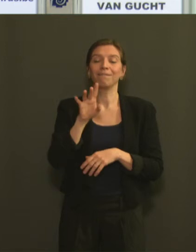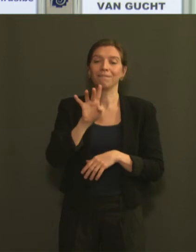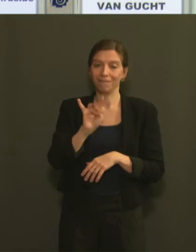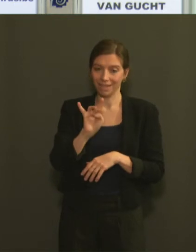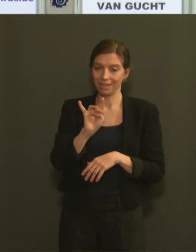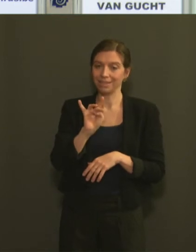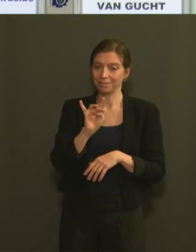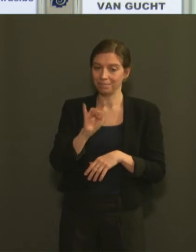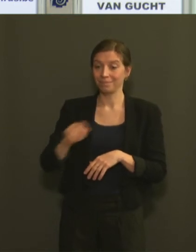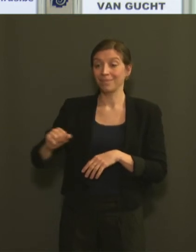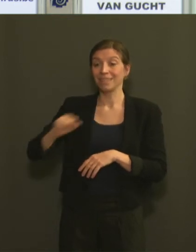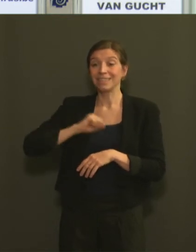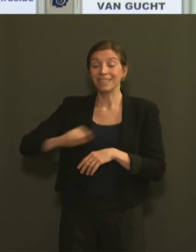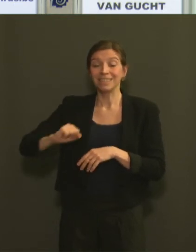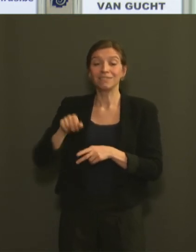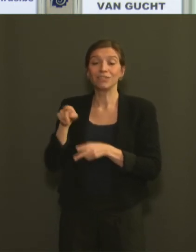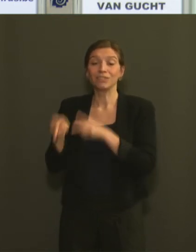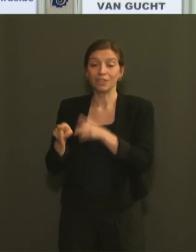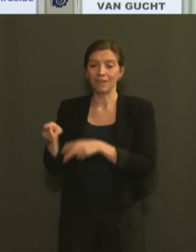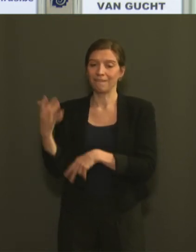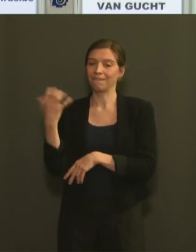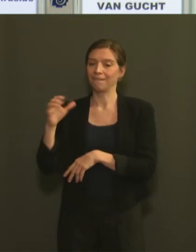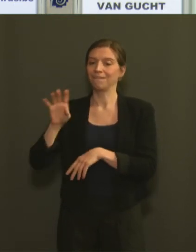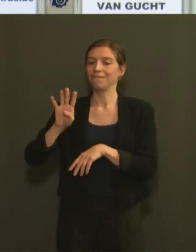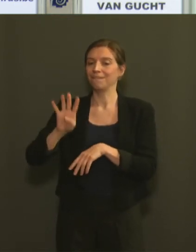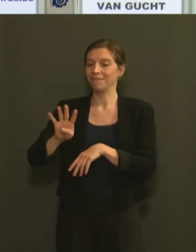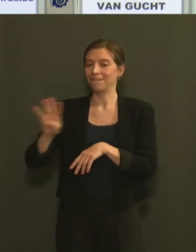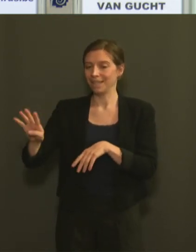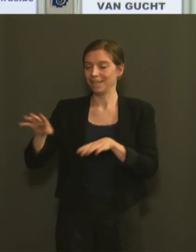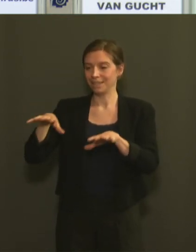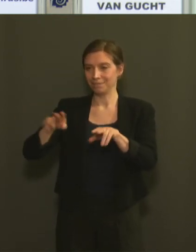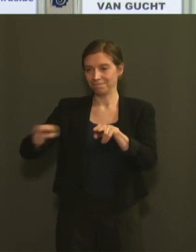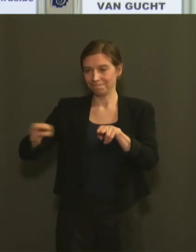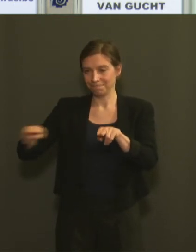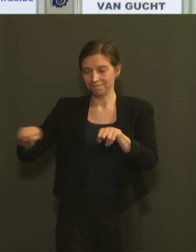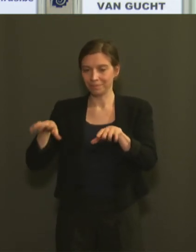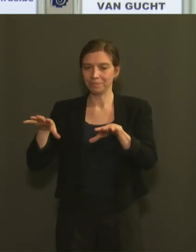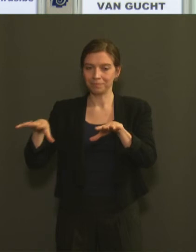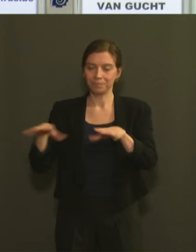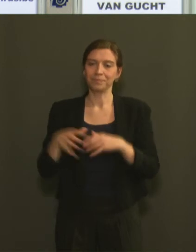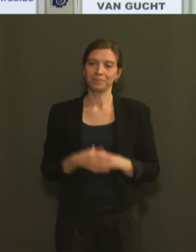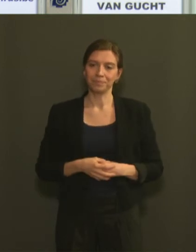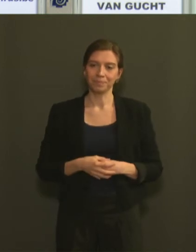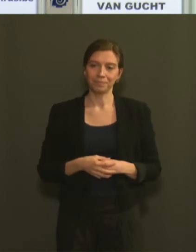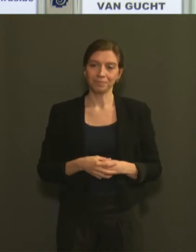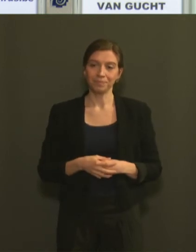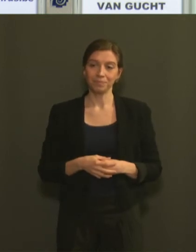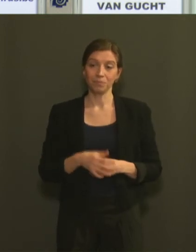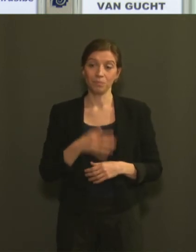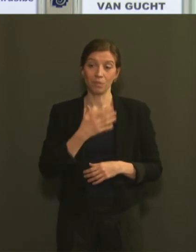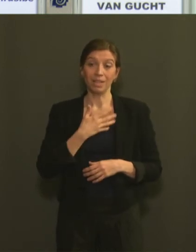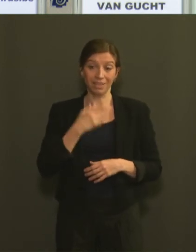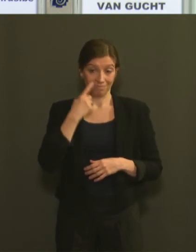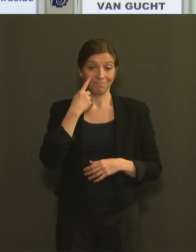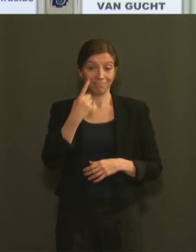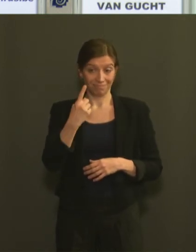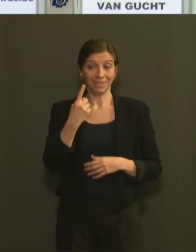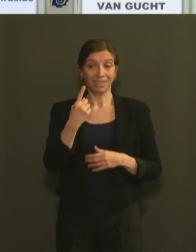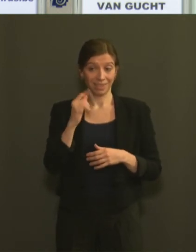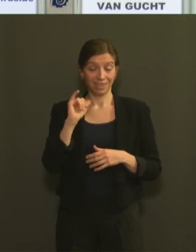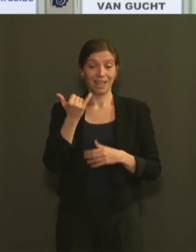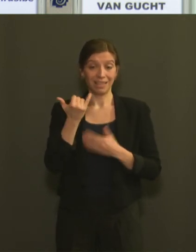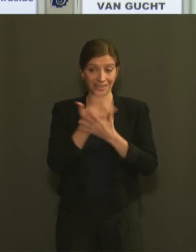j'ouvre les stars ni de faire d autres relatifs au niveau mineur dehors